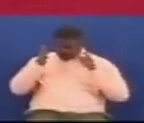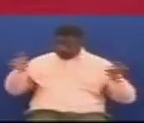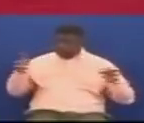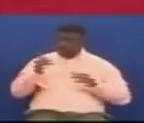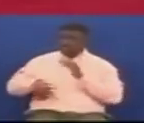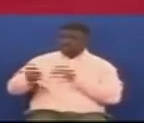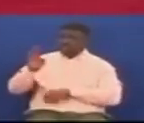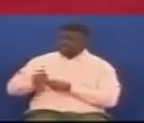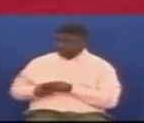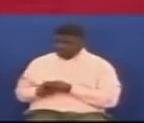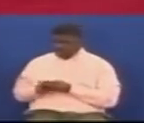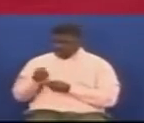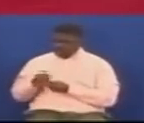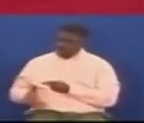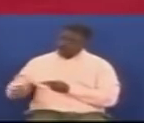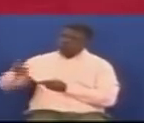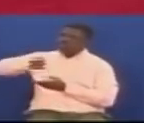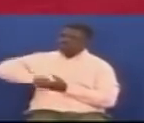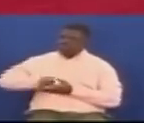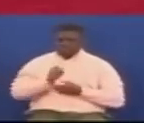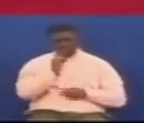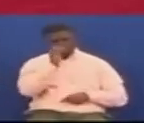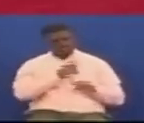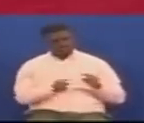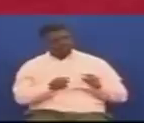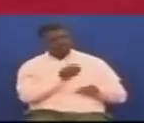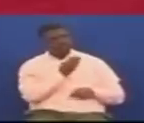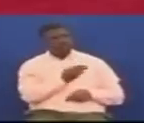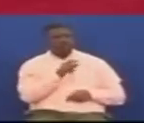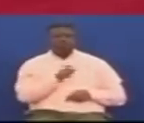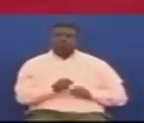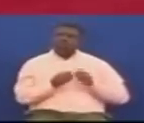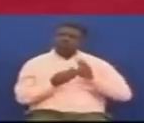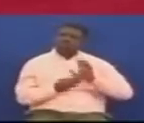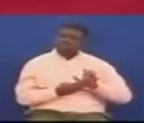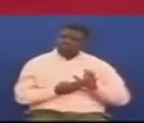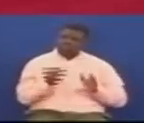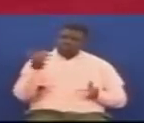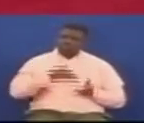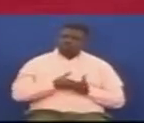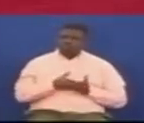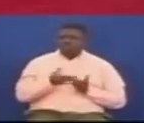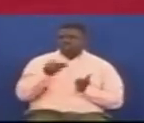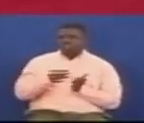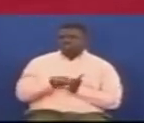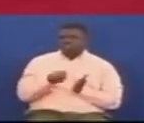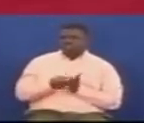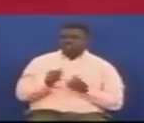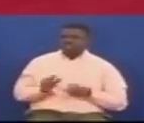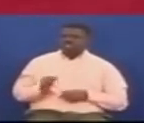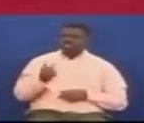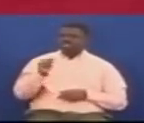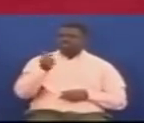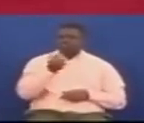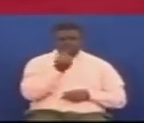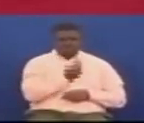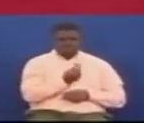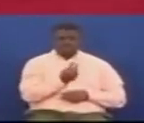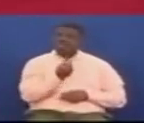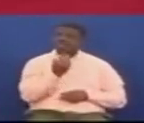M3, uliongezeka kwa wastani wa 4.9% na kufikia shilingi trilioni